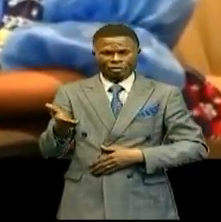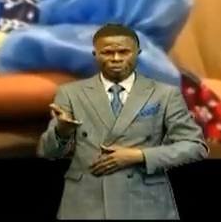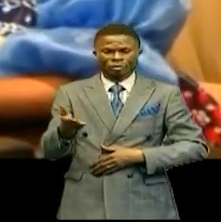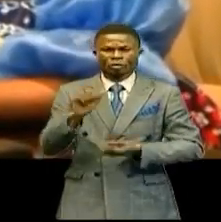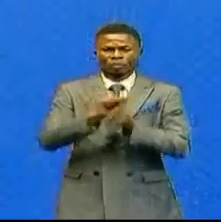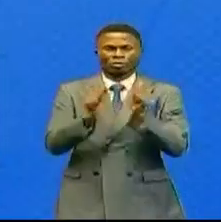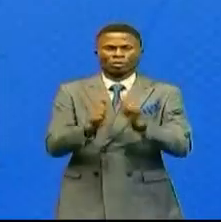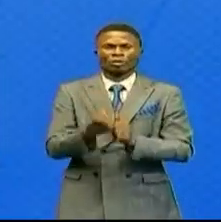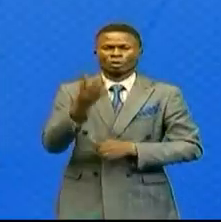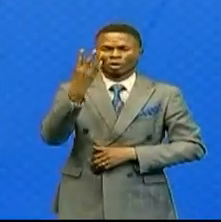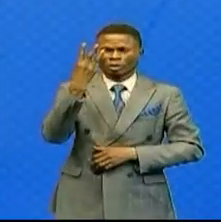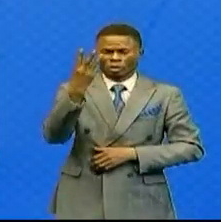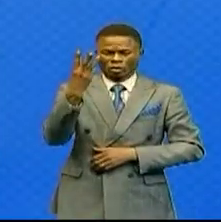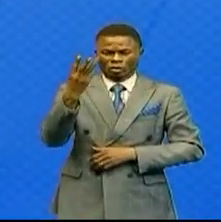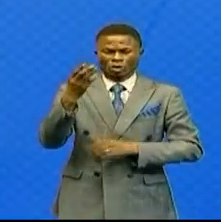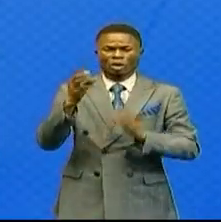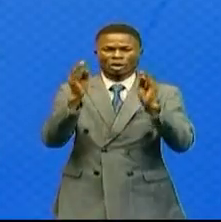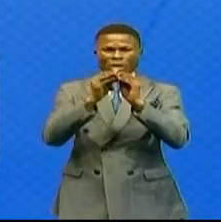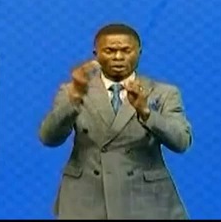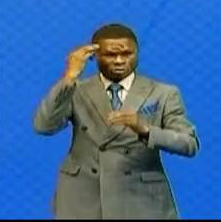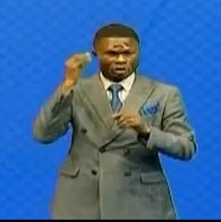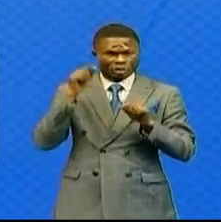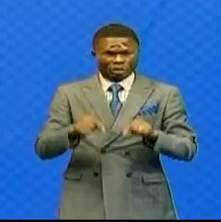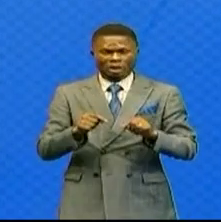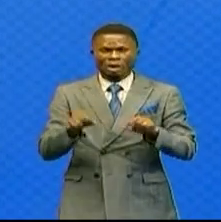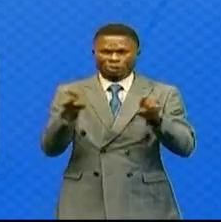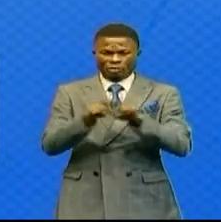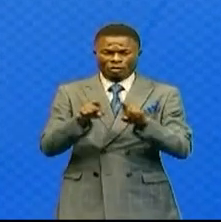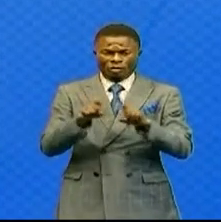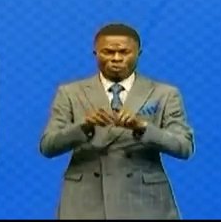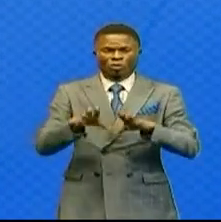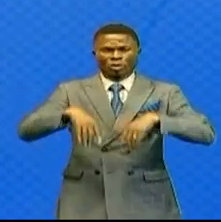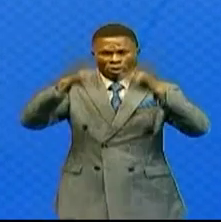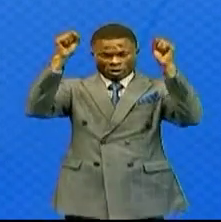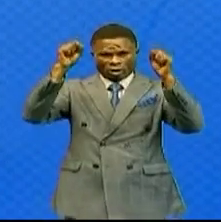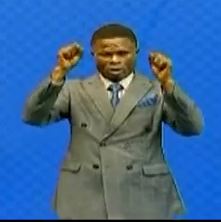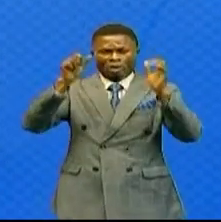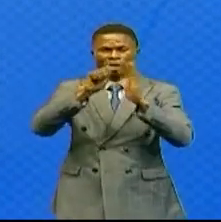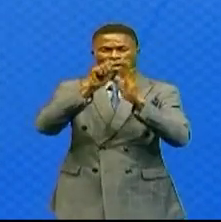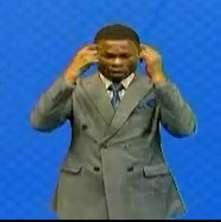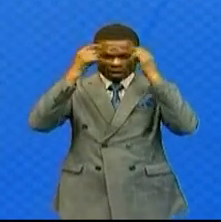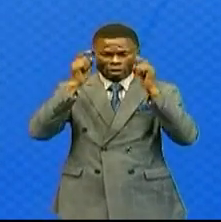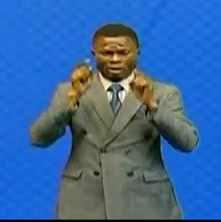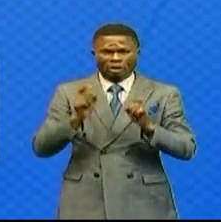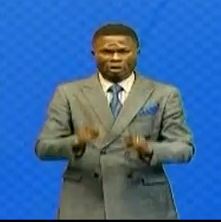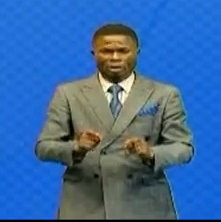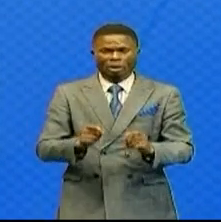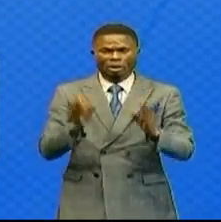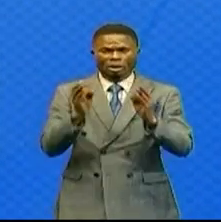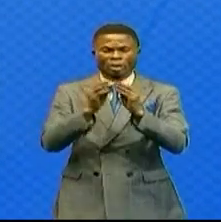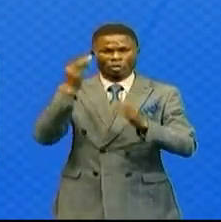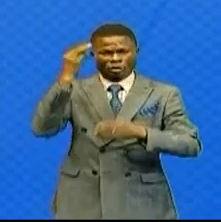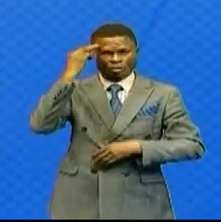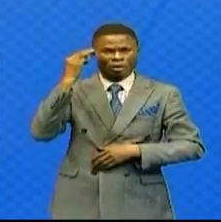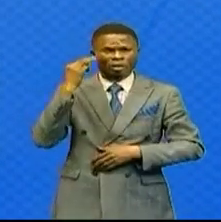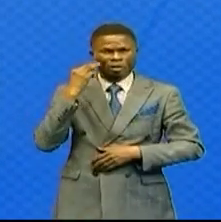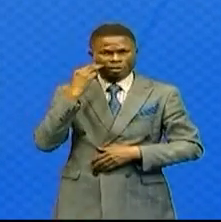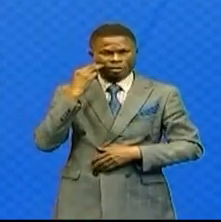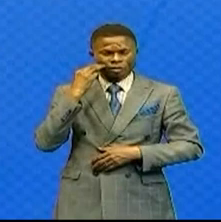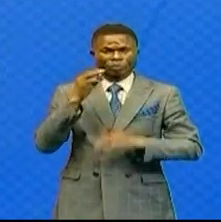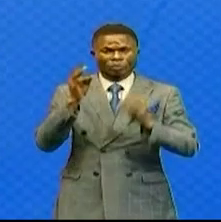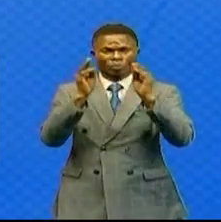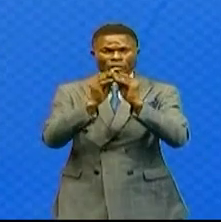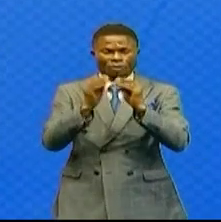Chapitre 3 du Conseil de ministres de ce jour, relatif à l'approbation d'un relevé des décisions du Conseil de ministres. Le Conseil